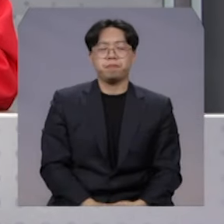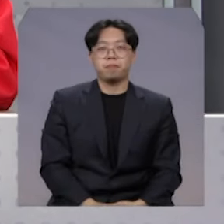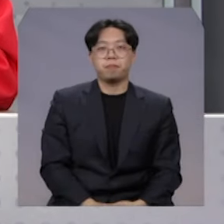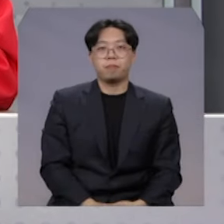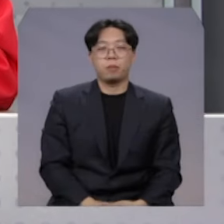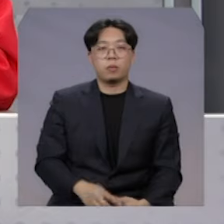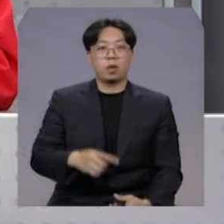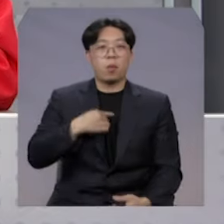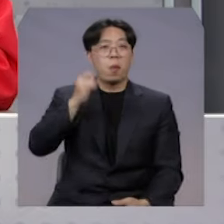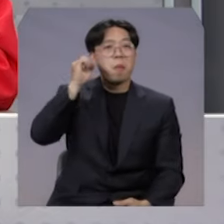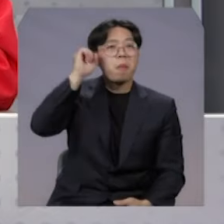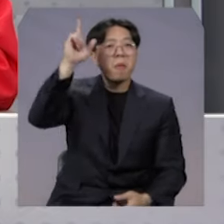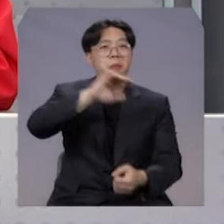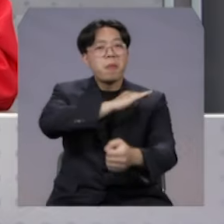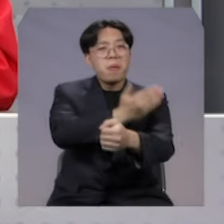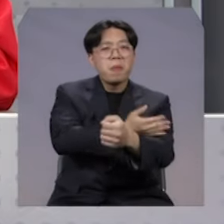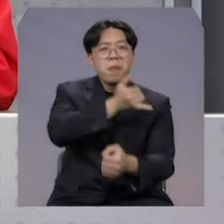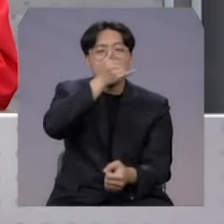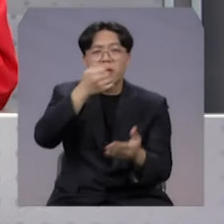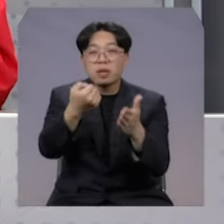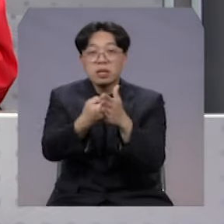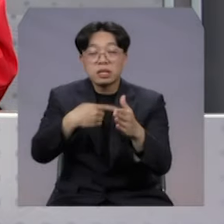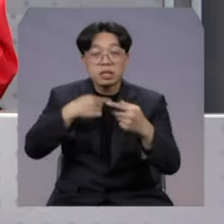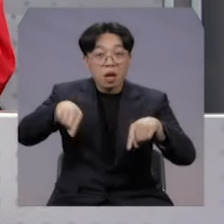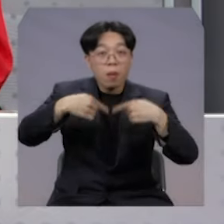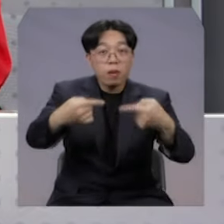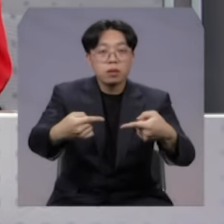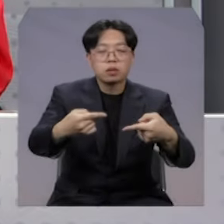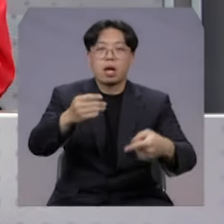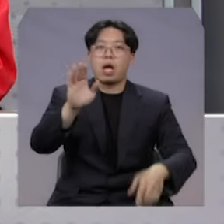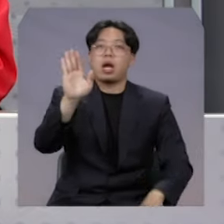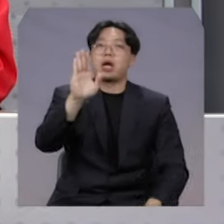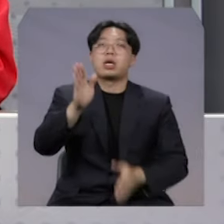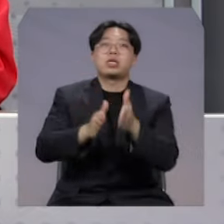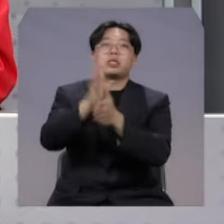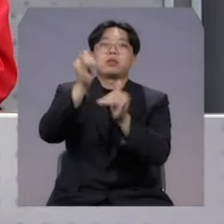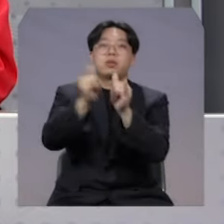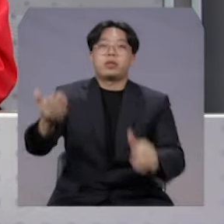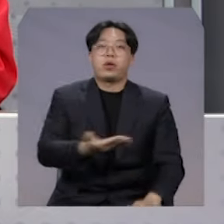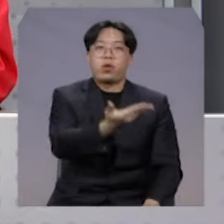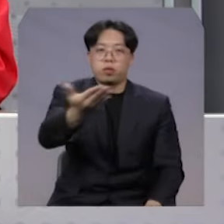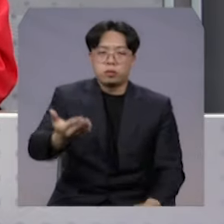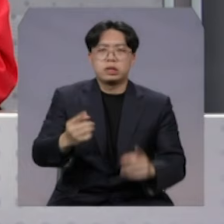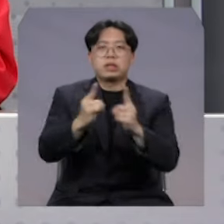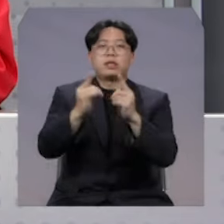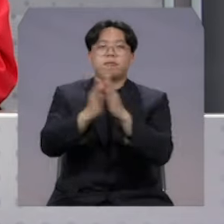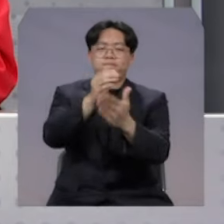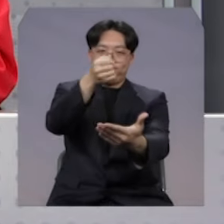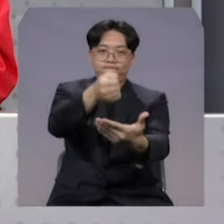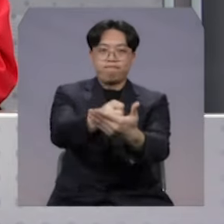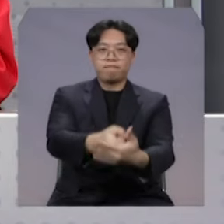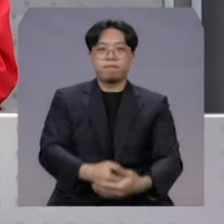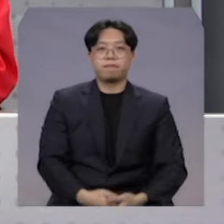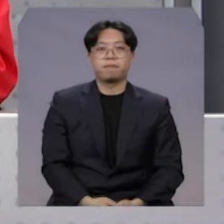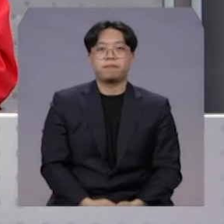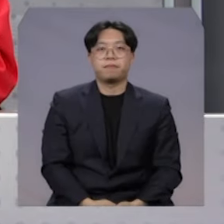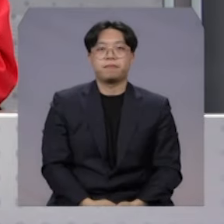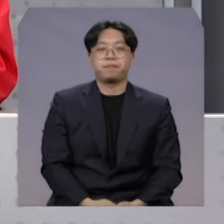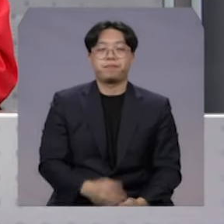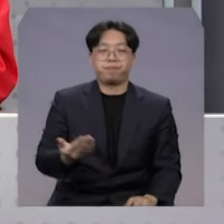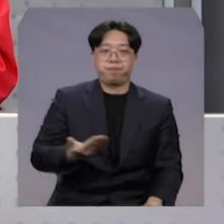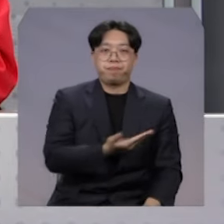잘나서 제가 훌륭해서 하는 것이 아니라 광명 시민 여러분들이 선택해 주시는 것입니다. 그래서 광명 시민